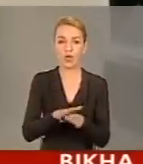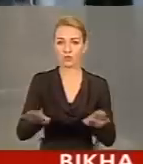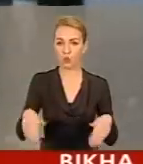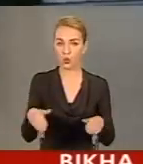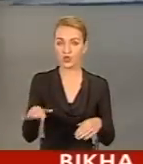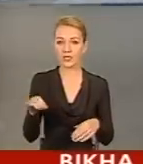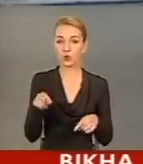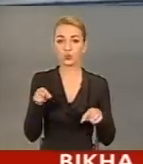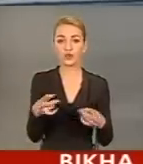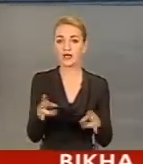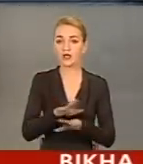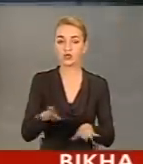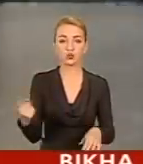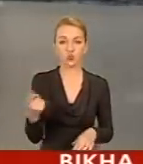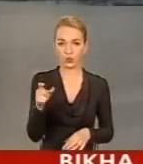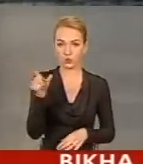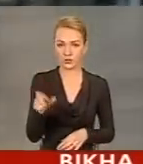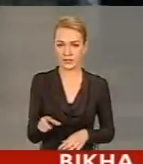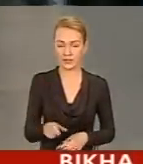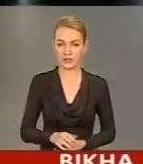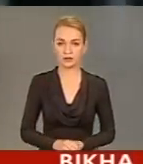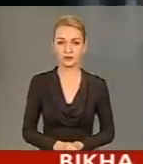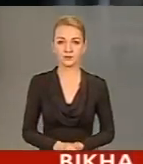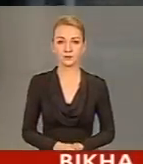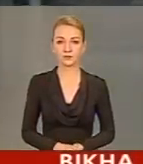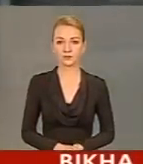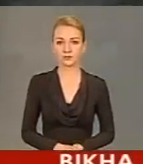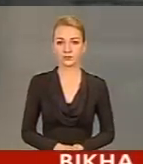порожнє, і тут не залишилося жодної людини.